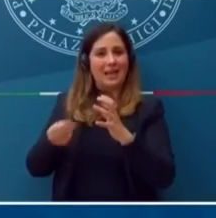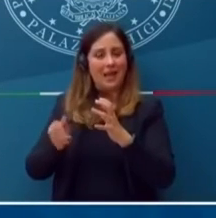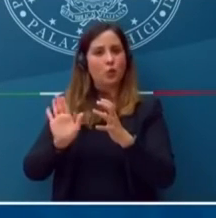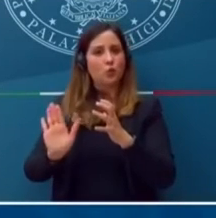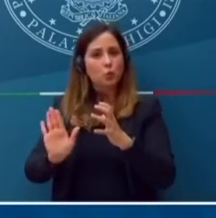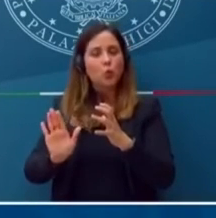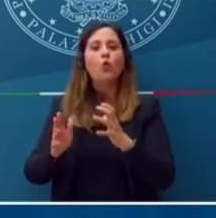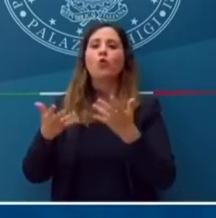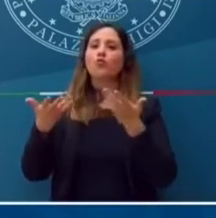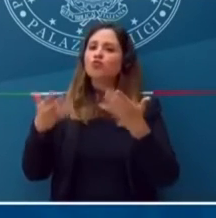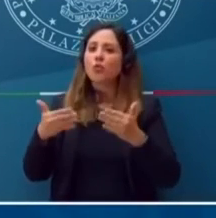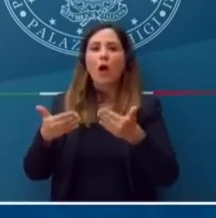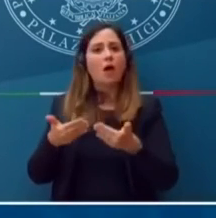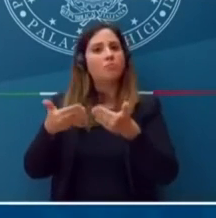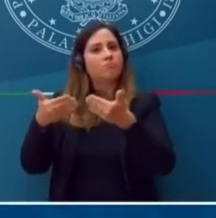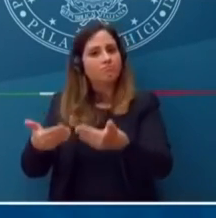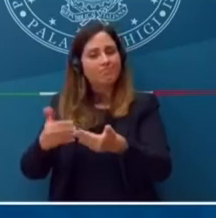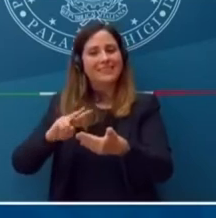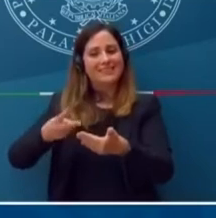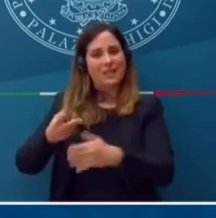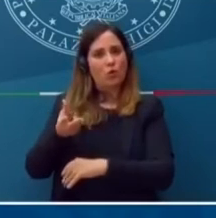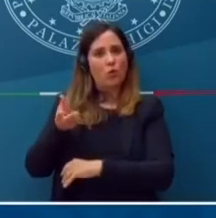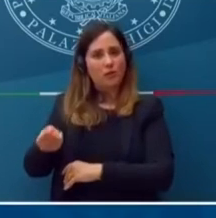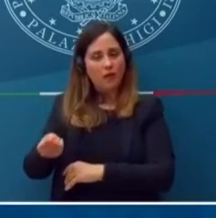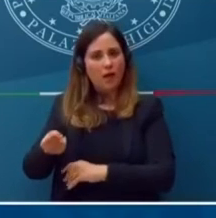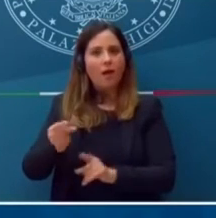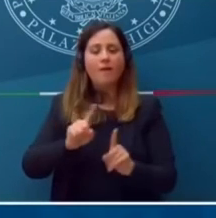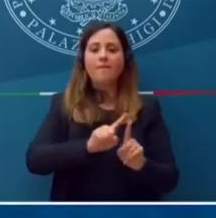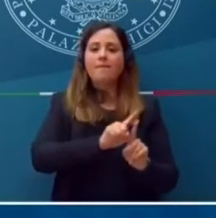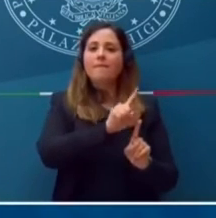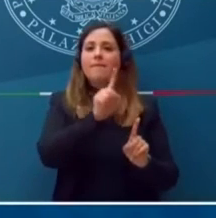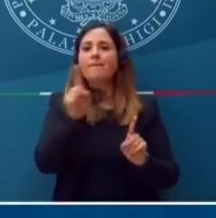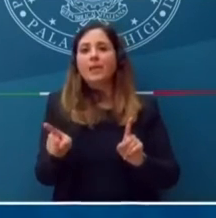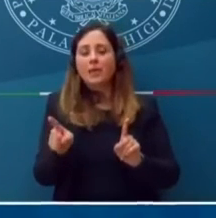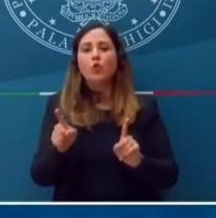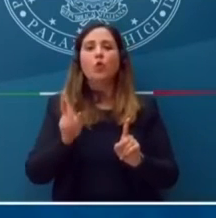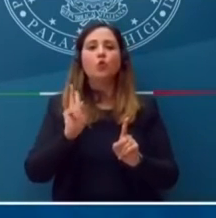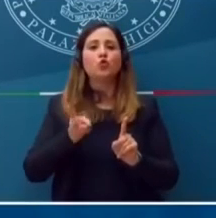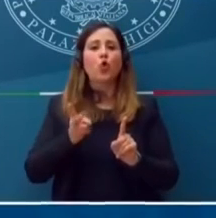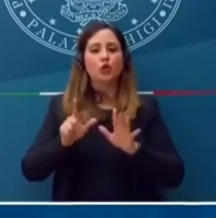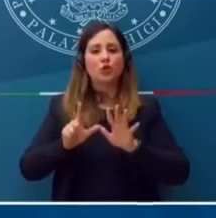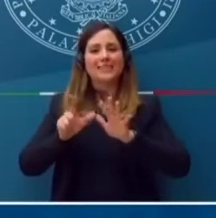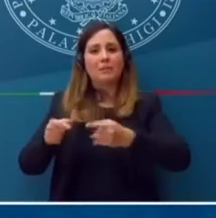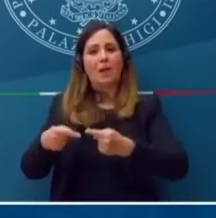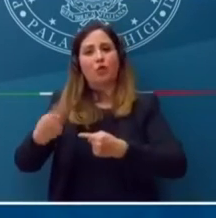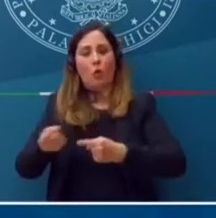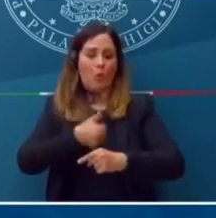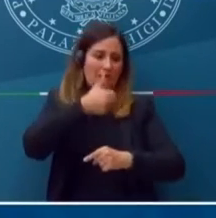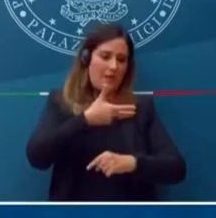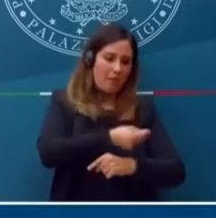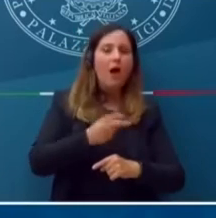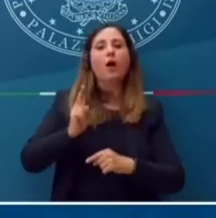prolungata nella seconda somministrazione appunto fino alla 12ª settimana, quindi se ci